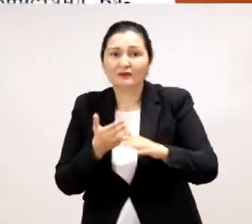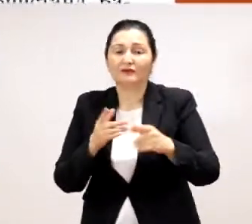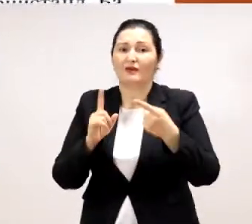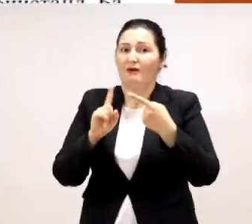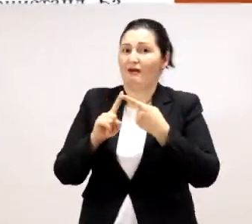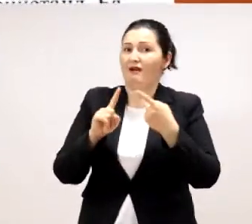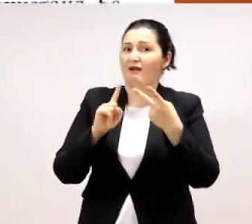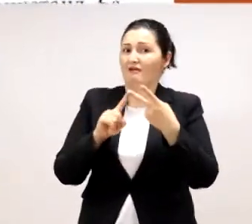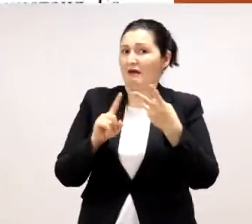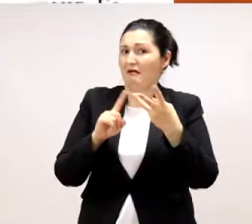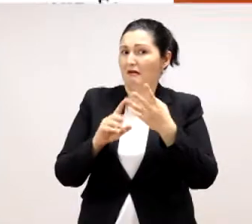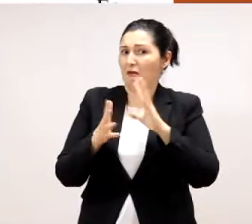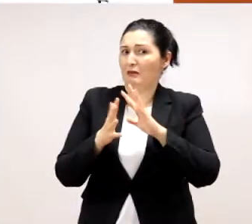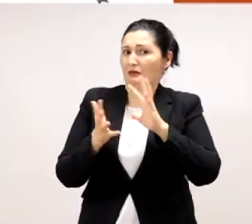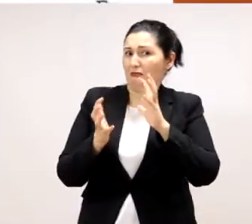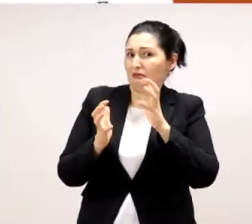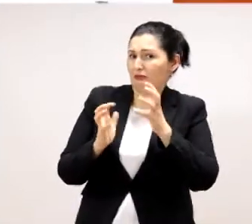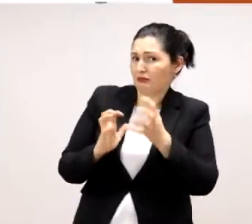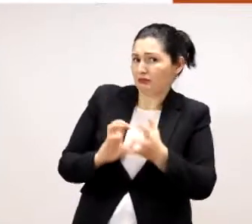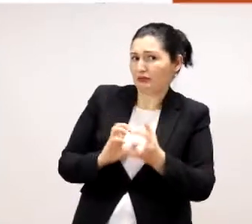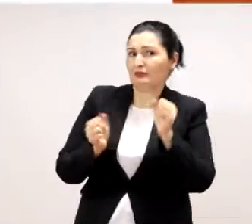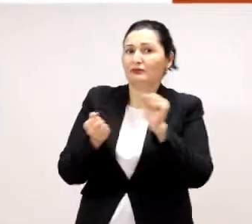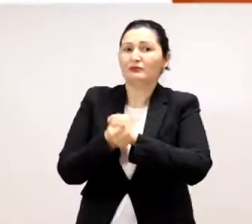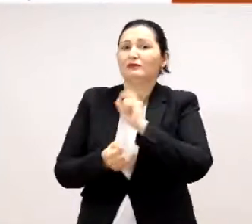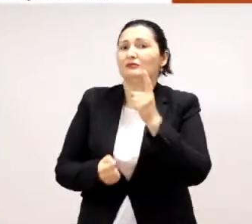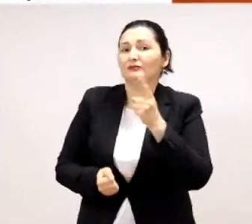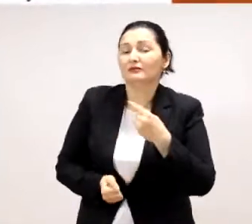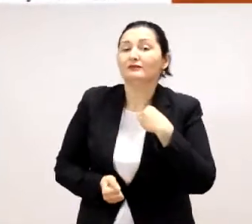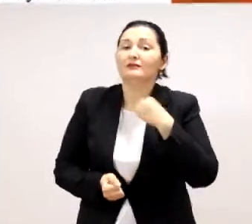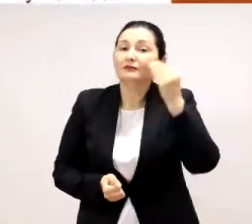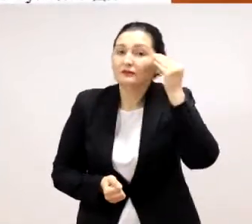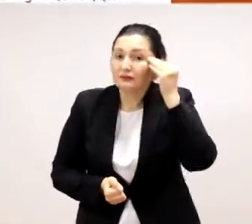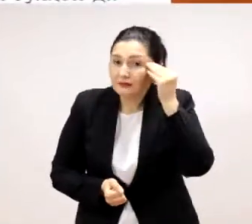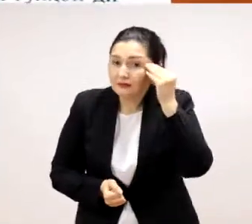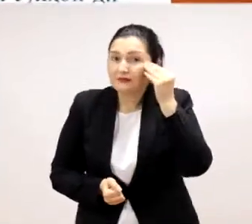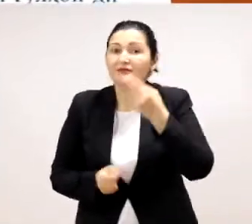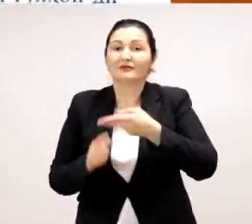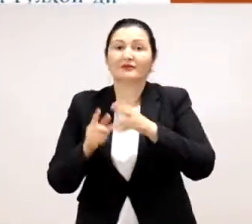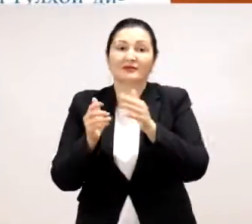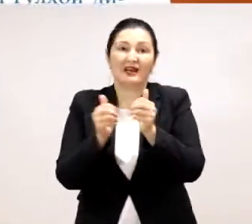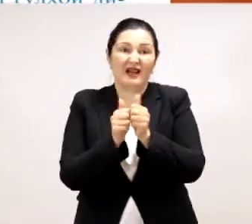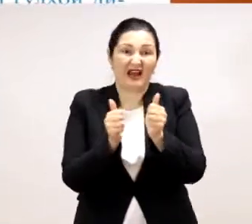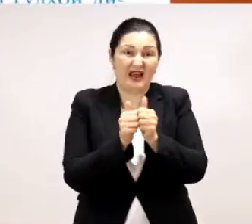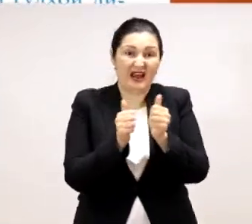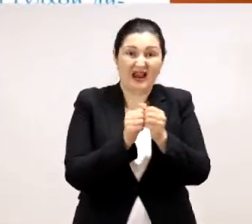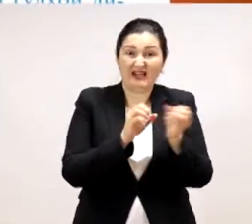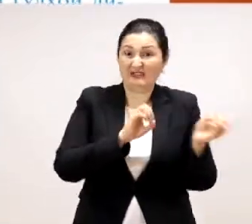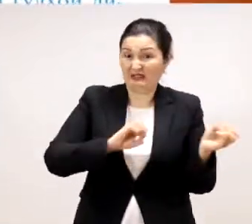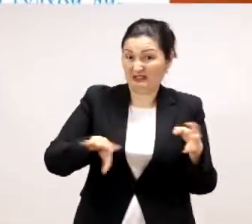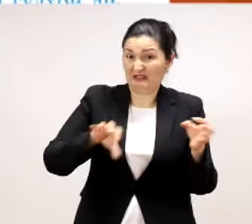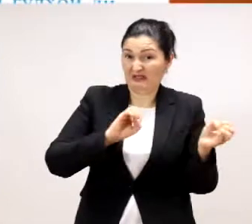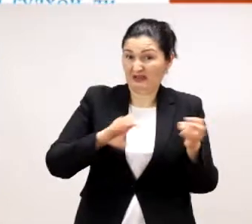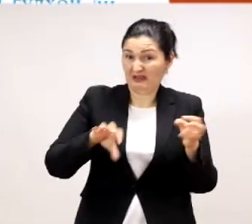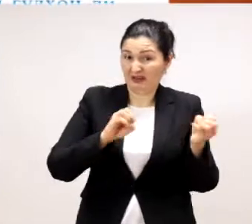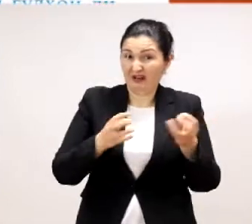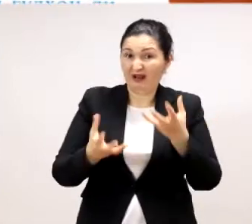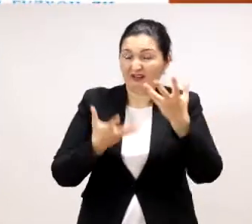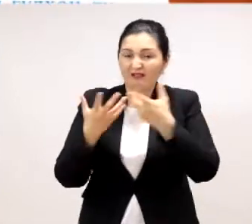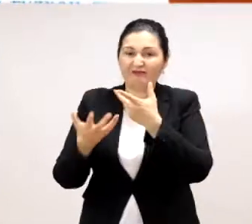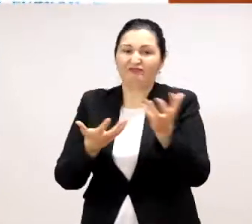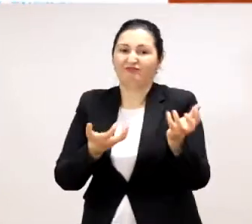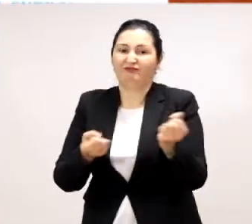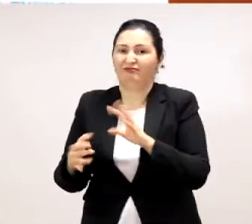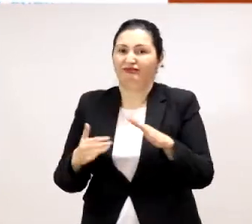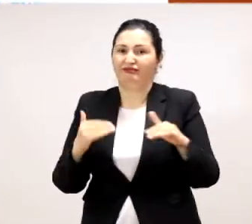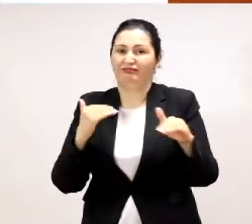بار خزان شده باشند؟ به فکر من صدبرگ ها همسایگی گل های دیگر را قبول کرده نتوانستند،